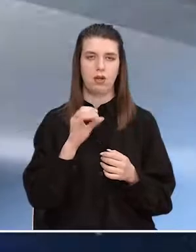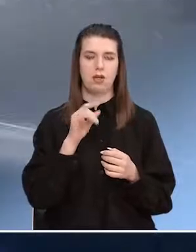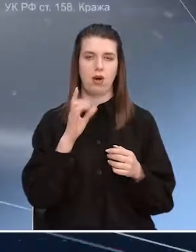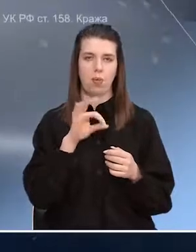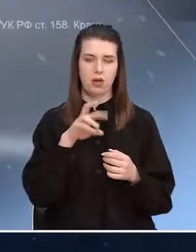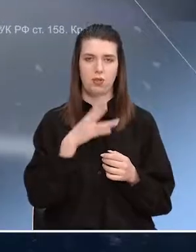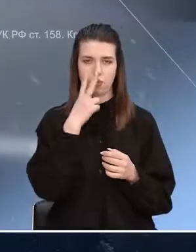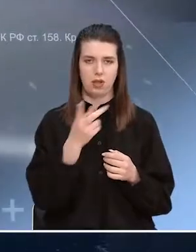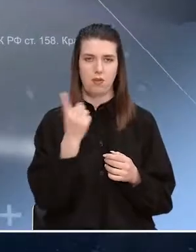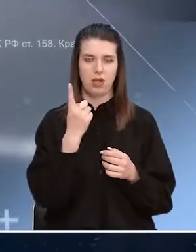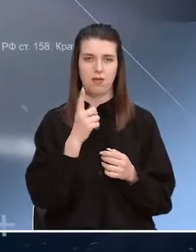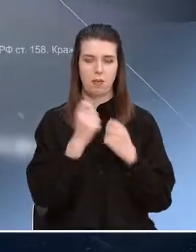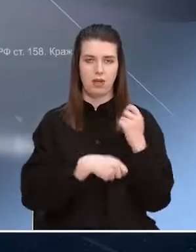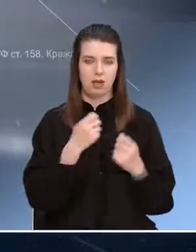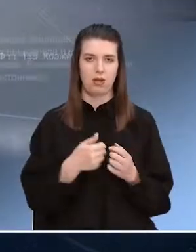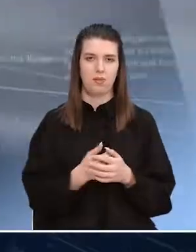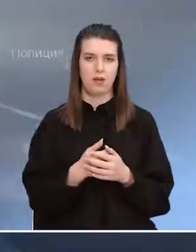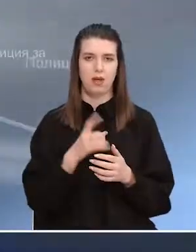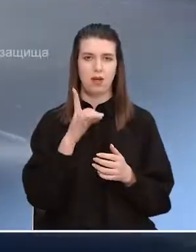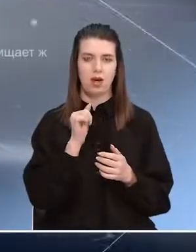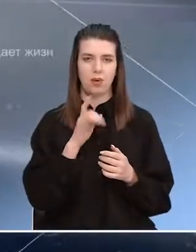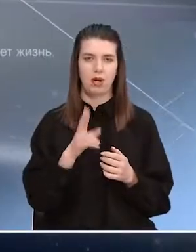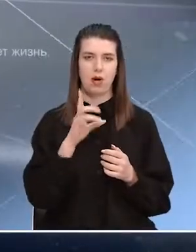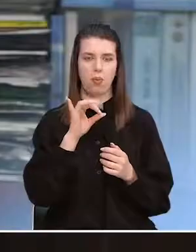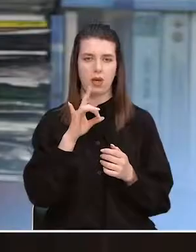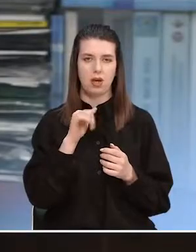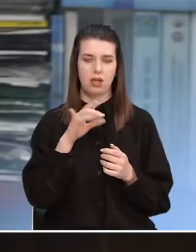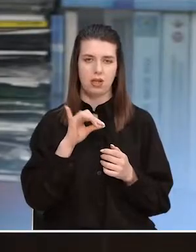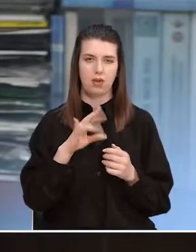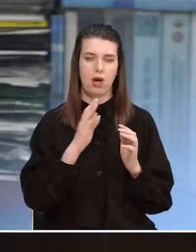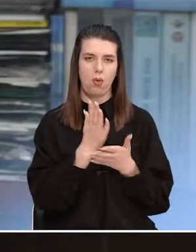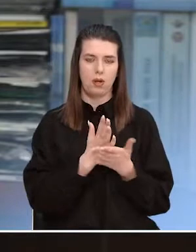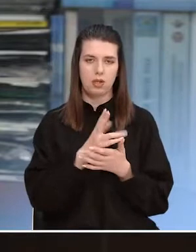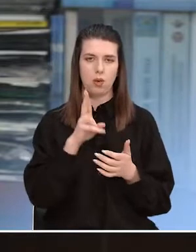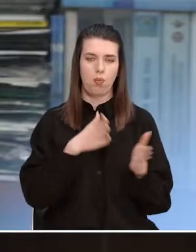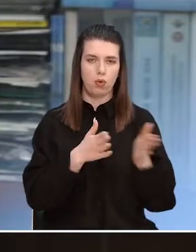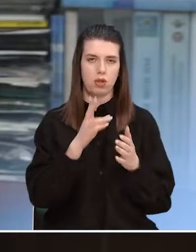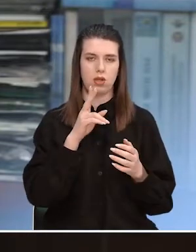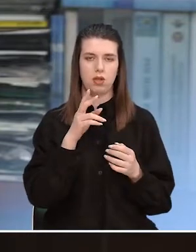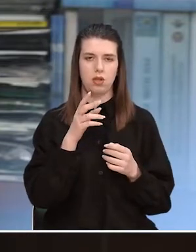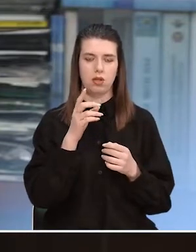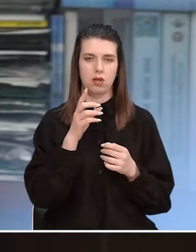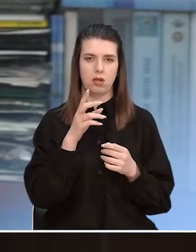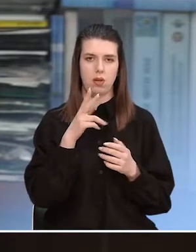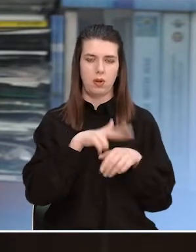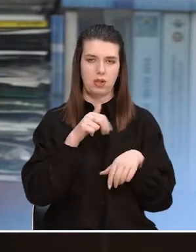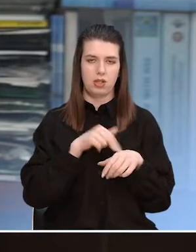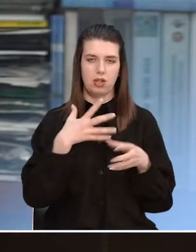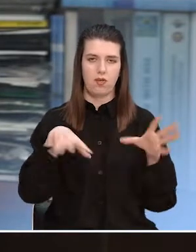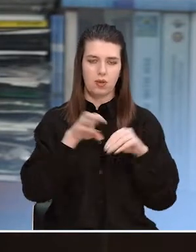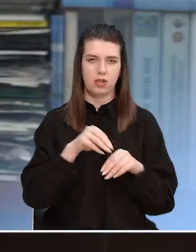об этом и не только смотрите в нашем первом материале в рамках оперативно профилактической операции путина